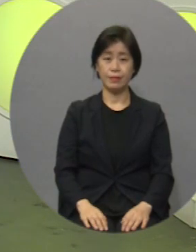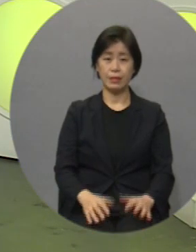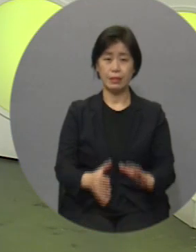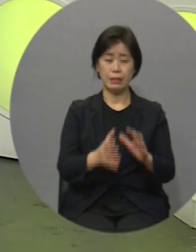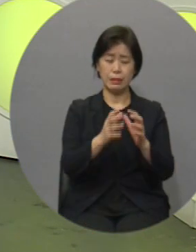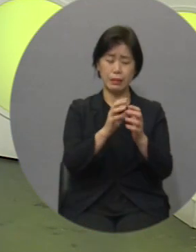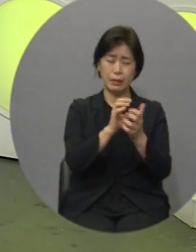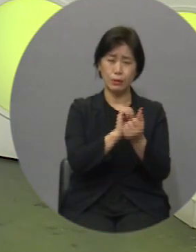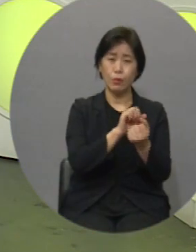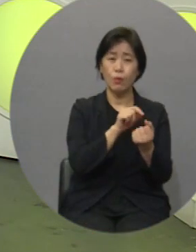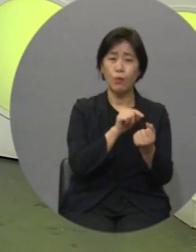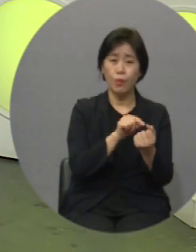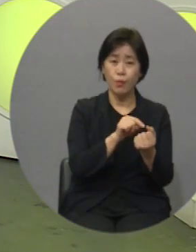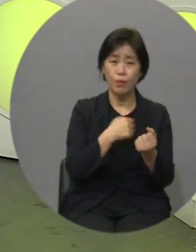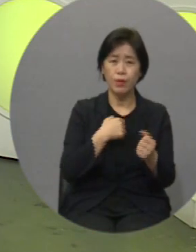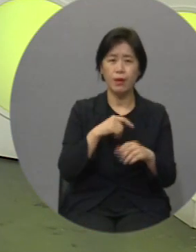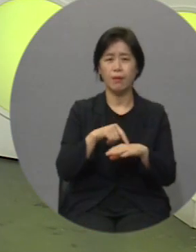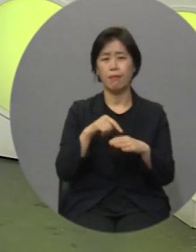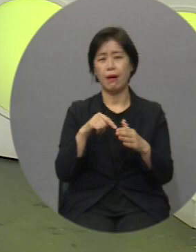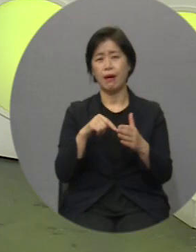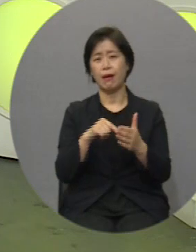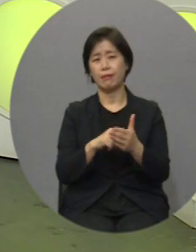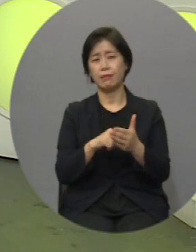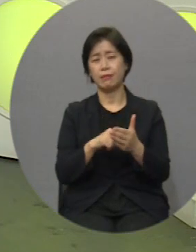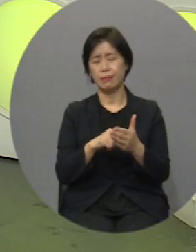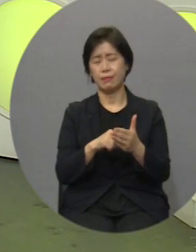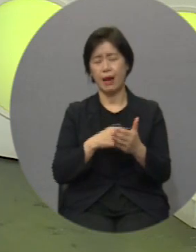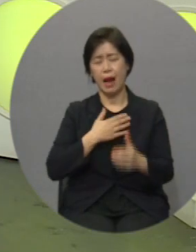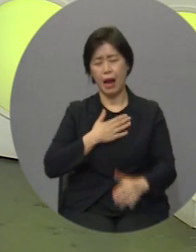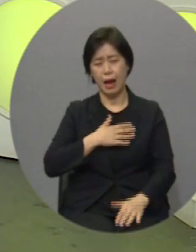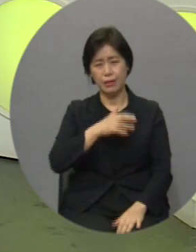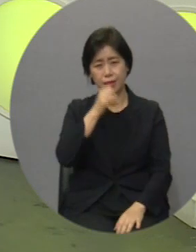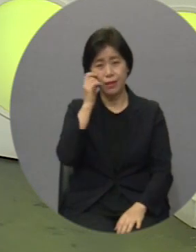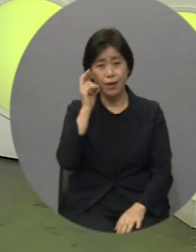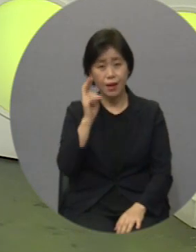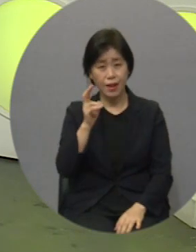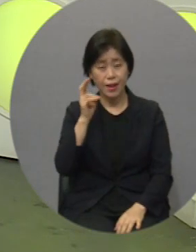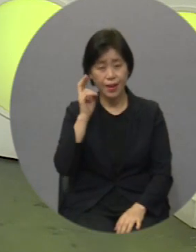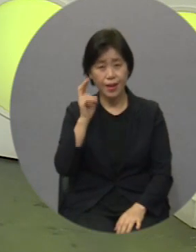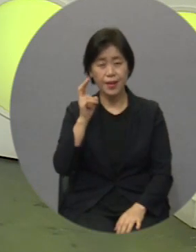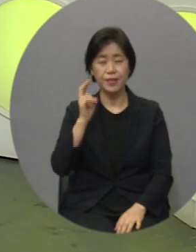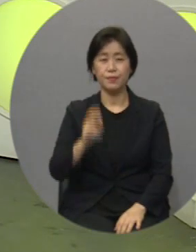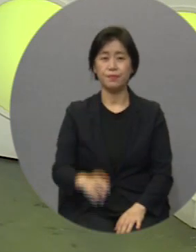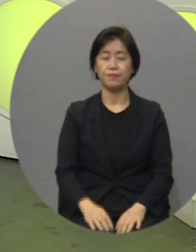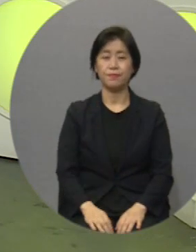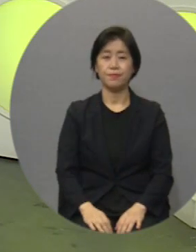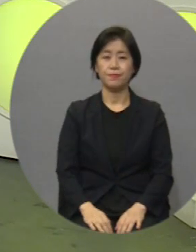새는 것도 내 마음 알고 있겠지